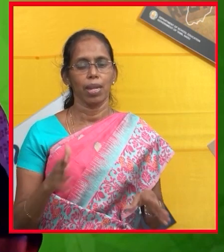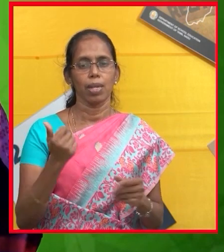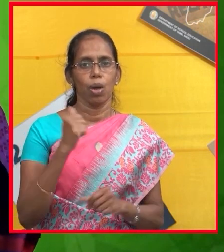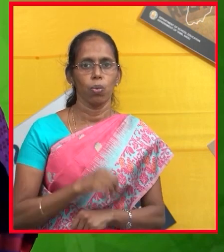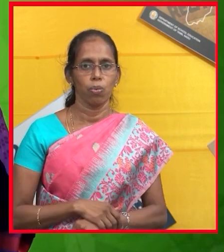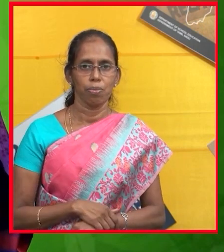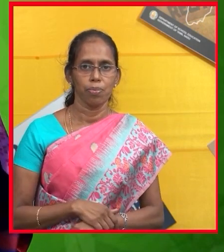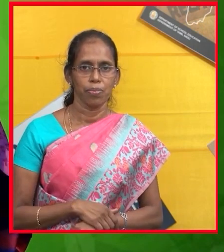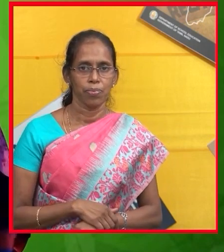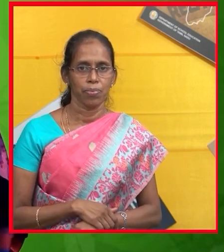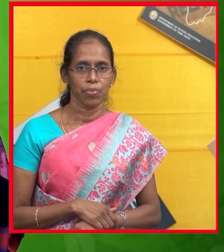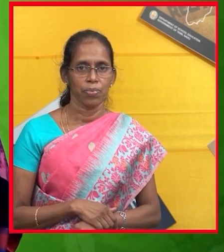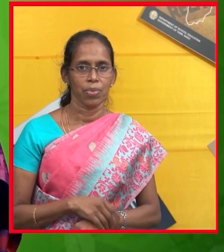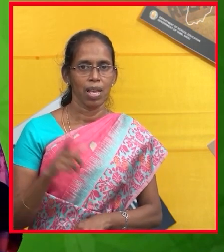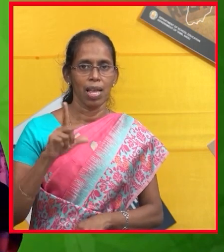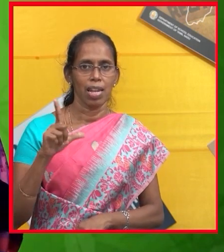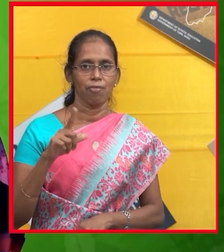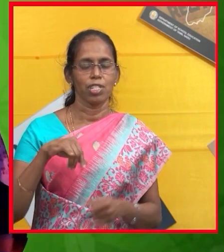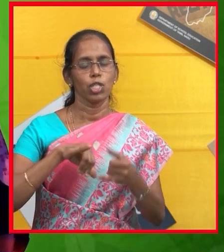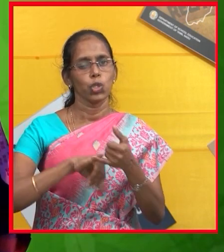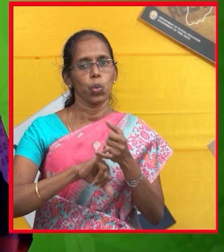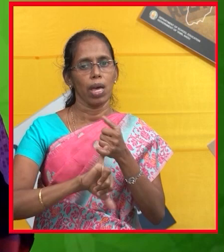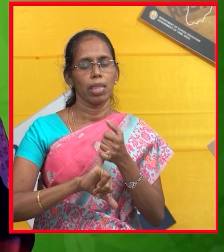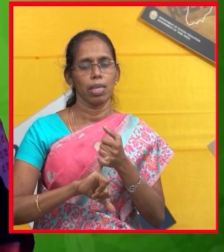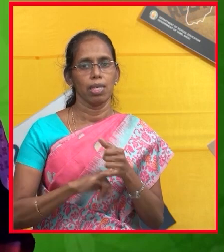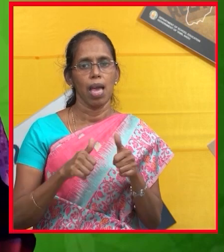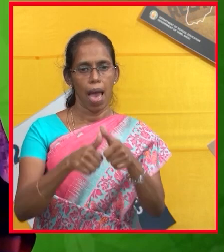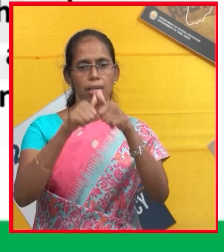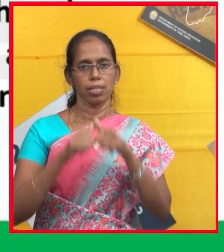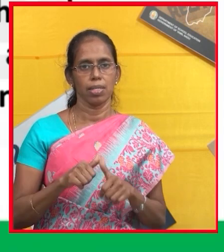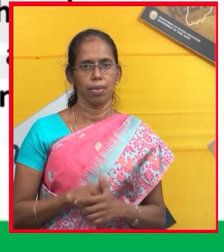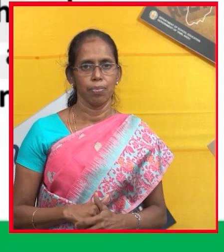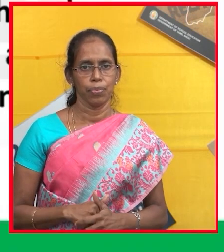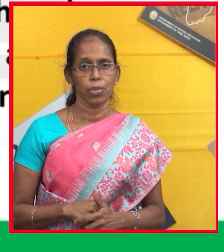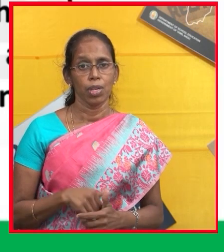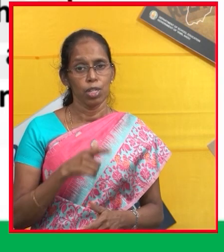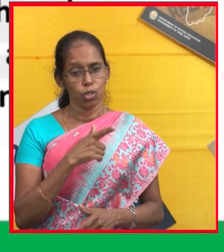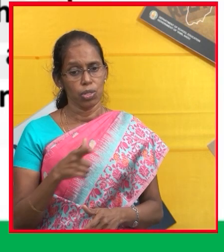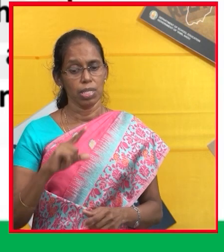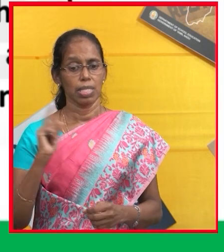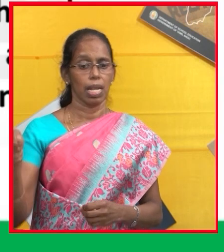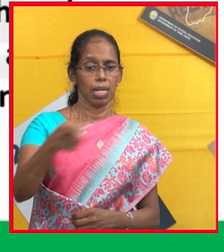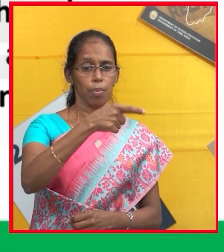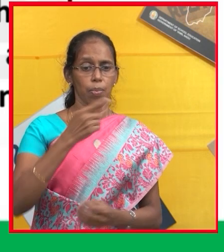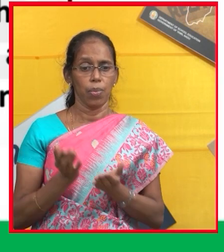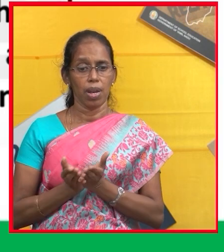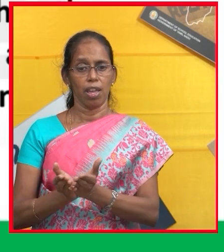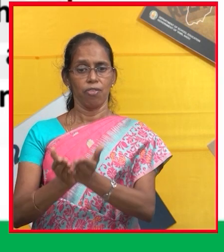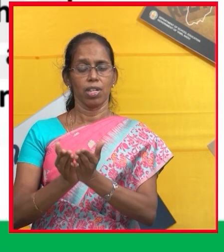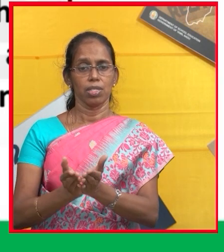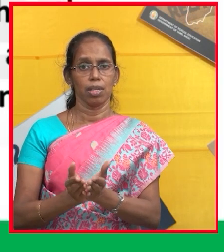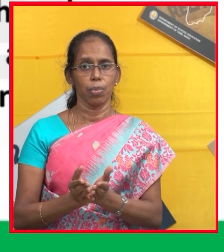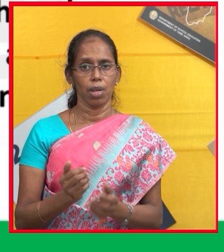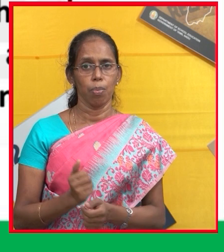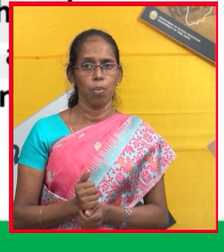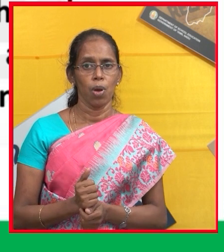அப்படின்னு கேட்குறாங்க. அதுக்கு லெஃப்டினன்ட் ஸ்வாதி ரிப்ளை பண்ணுறாங்க. டியூரிங் circumnavigation, we picked up some